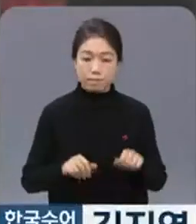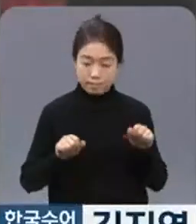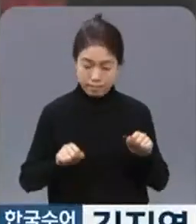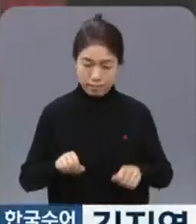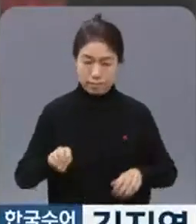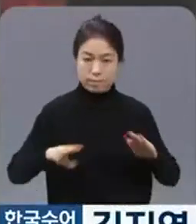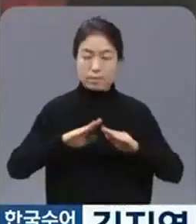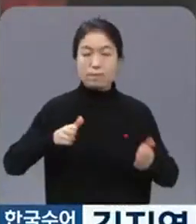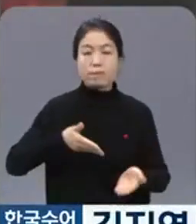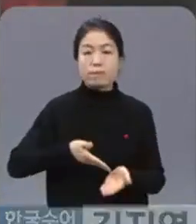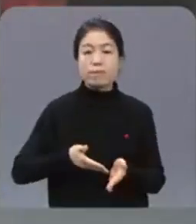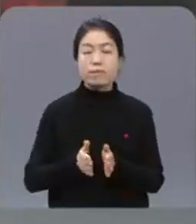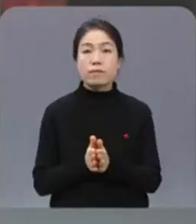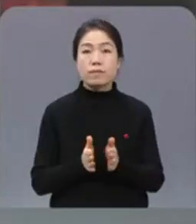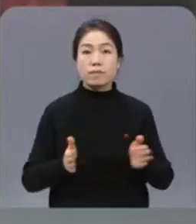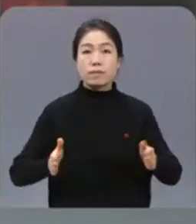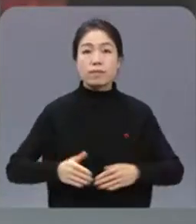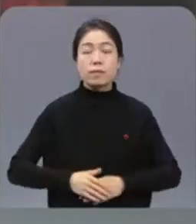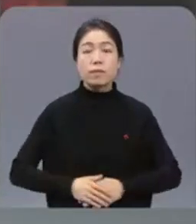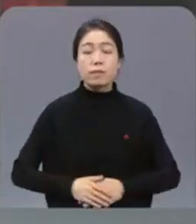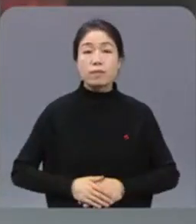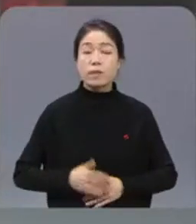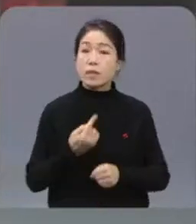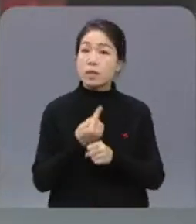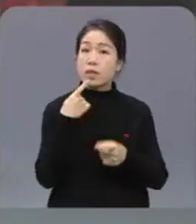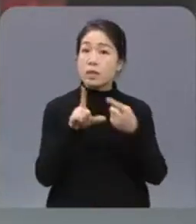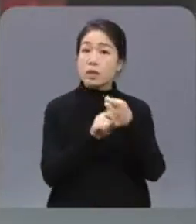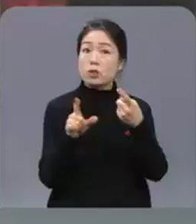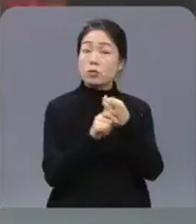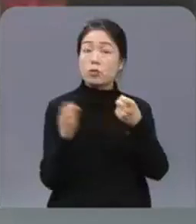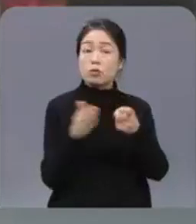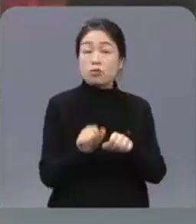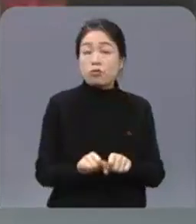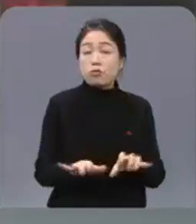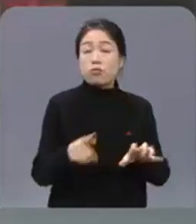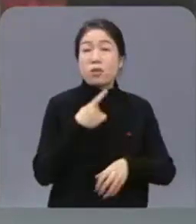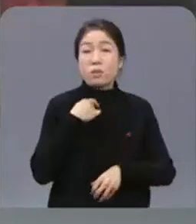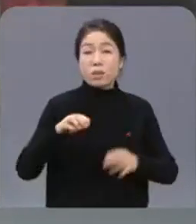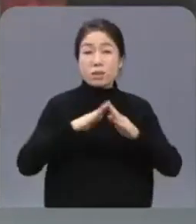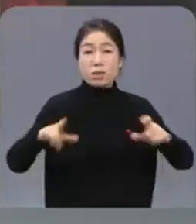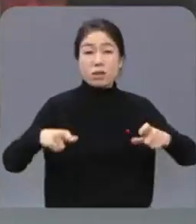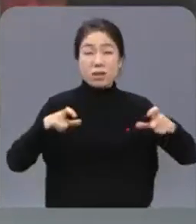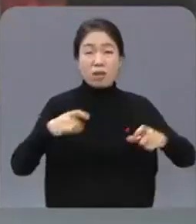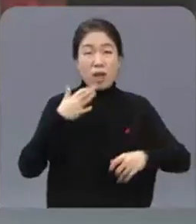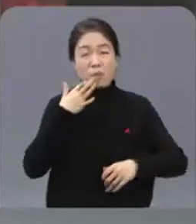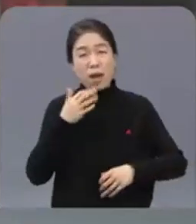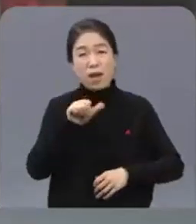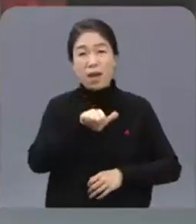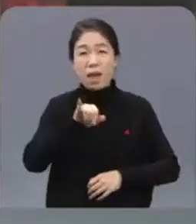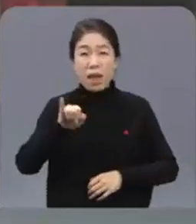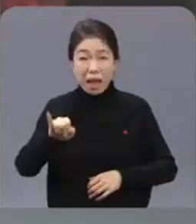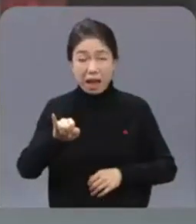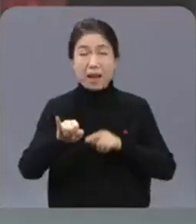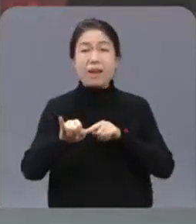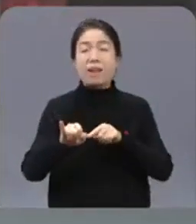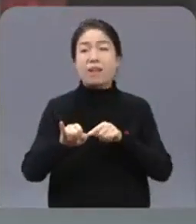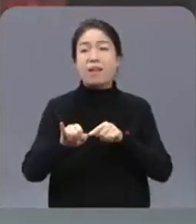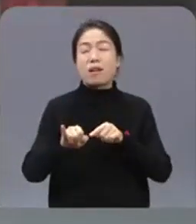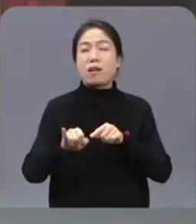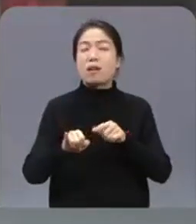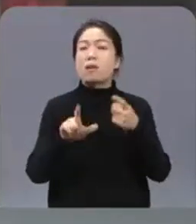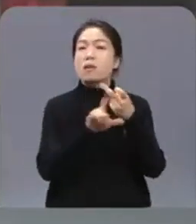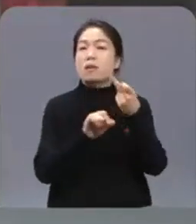안녕하십니까 계속해서 광주 전남권 뉴스입니다 지난해 11월부터 확산됐던 전남지역의 고병원성 조류인플루엔자 ai가